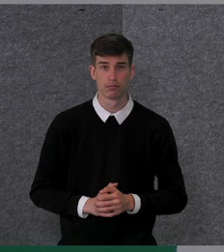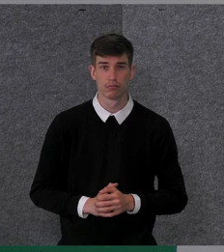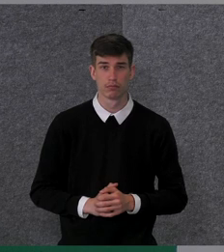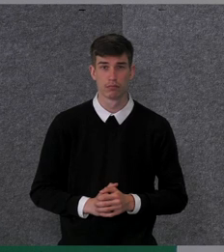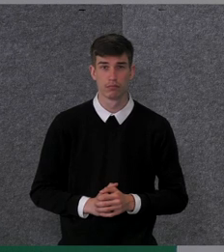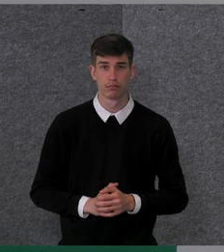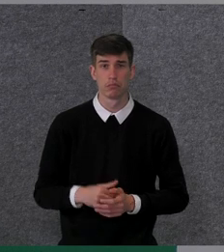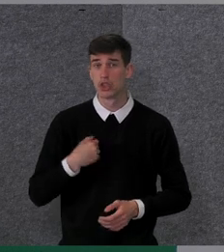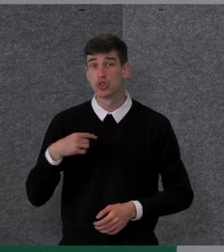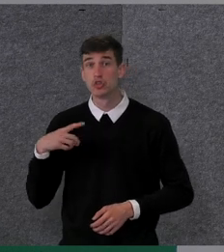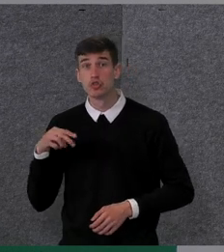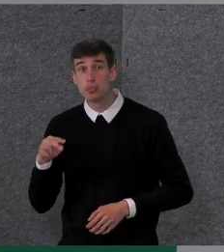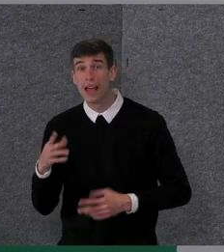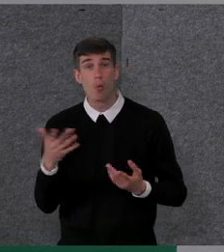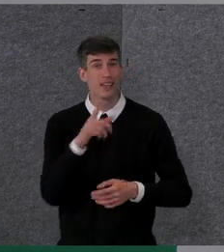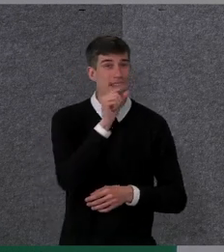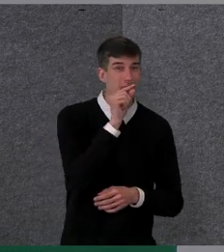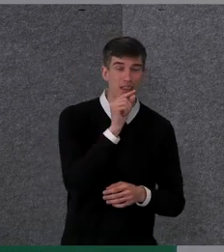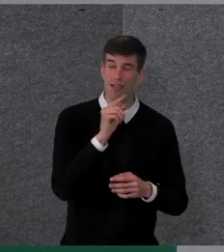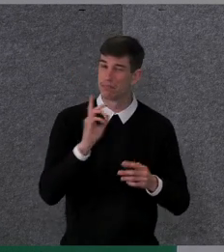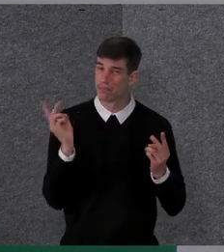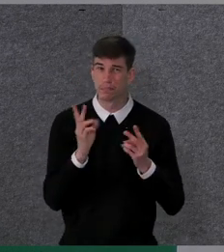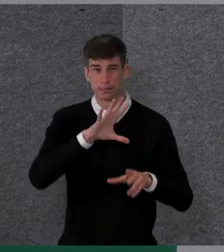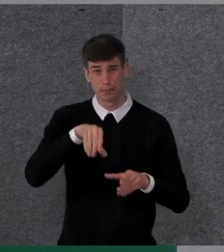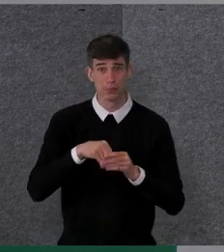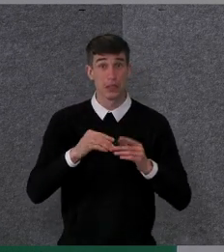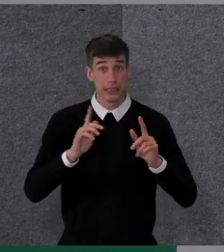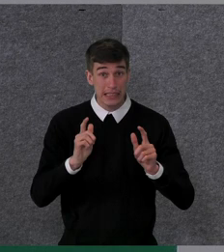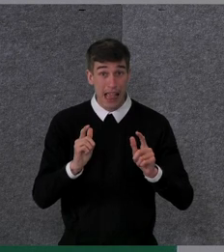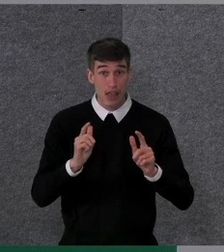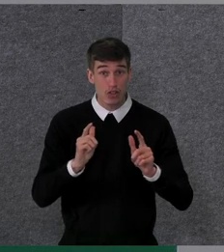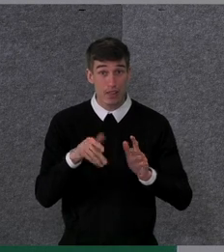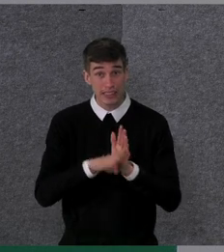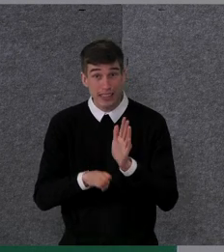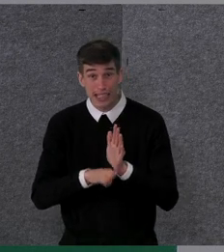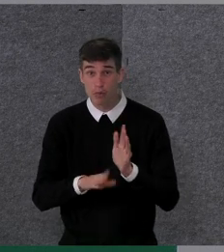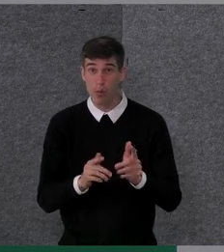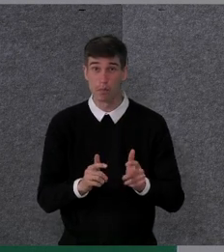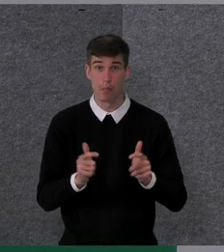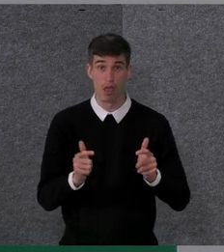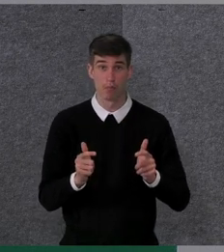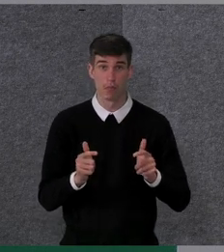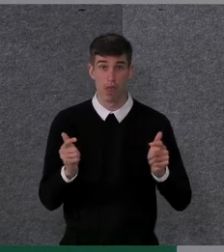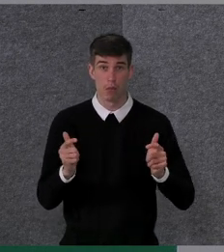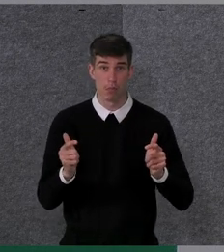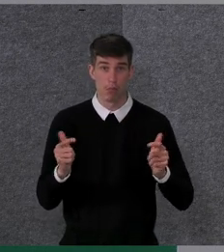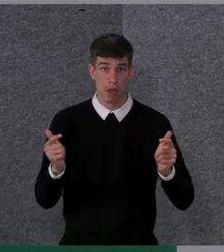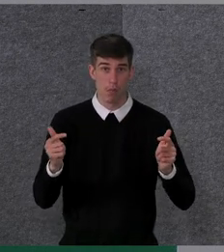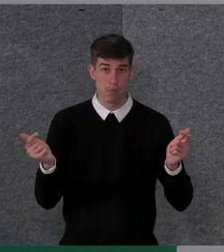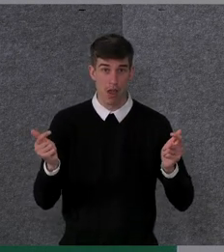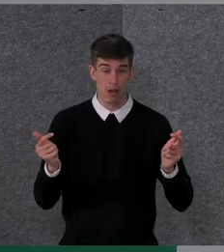auf einem Spaziergang oder bei Twitter. Wir wissen auch, sie nehmen zu. Trotz der ständig steigenden Fallzahlen werden sie